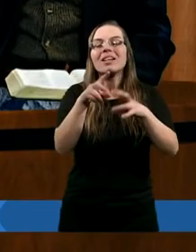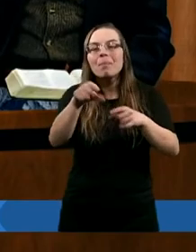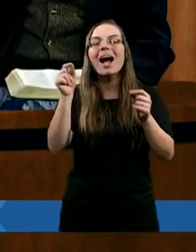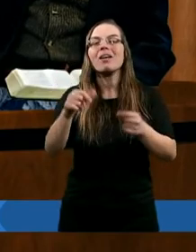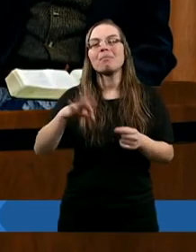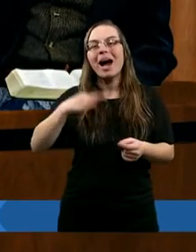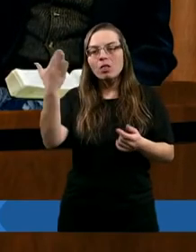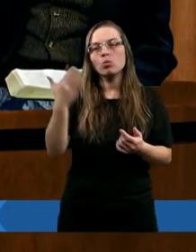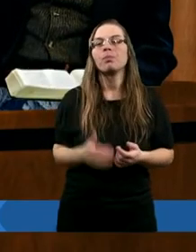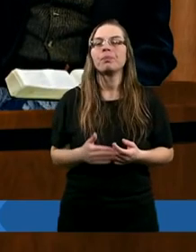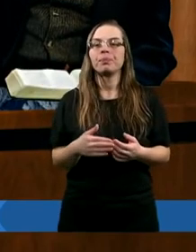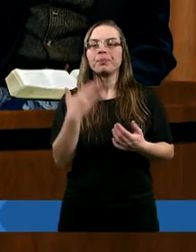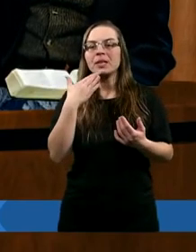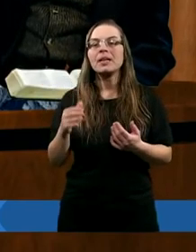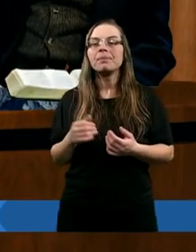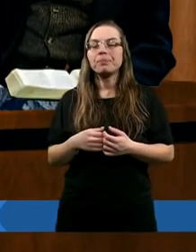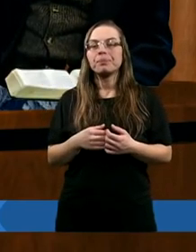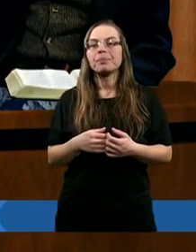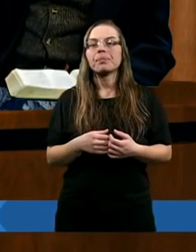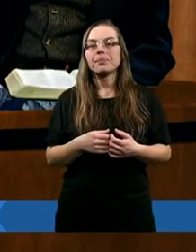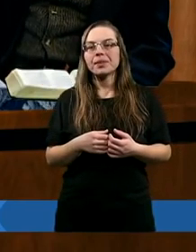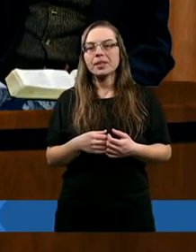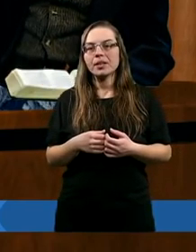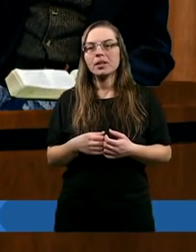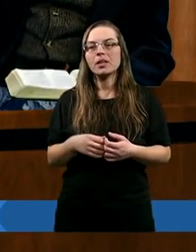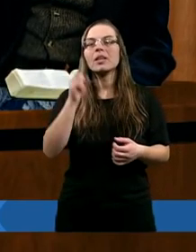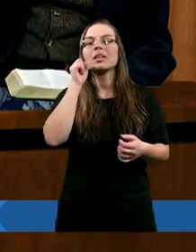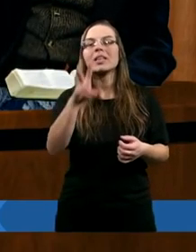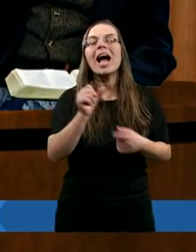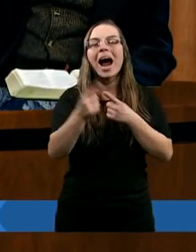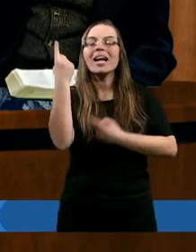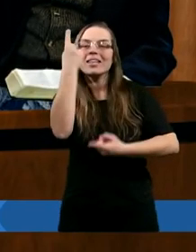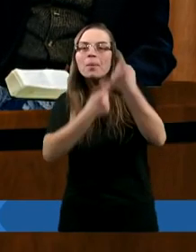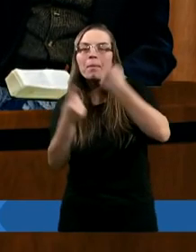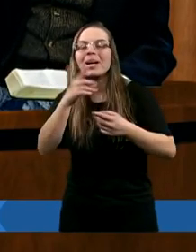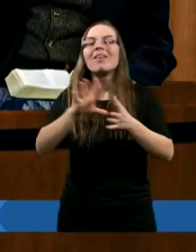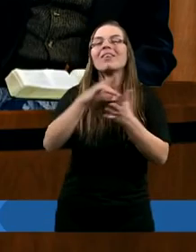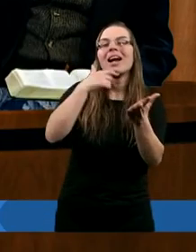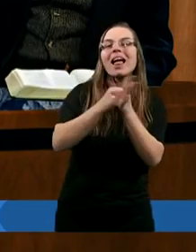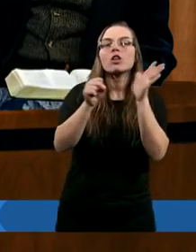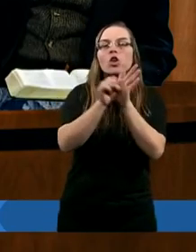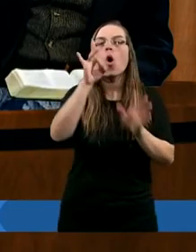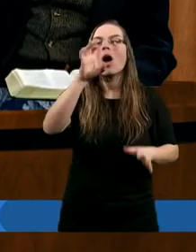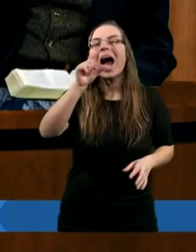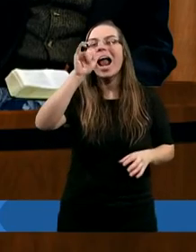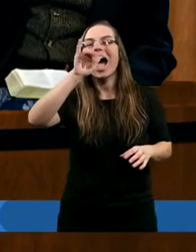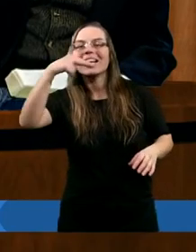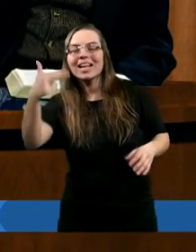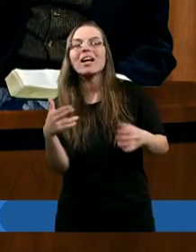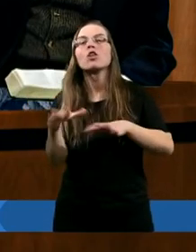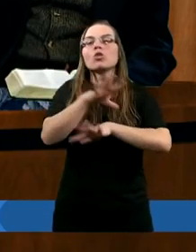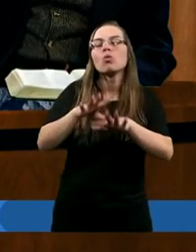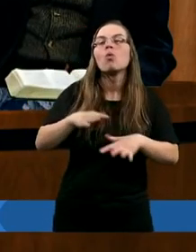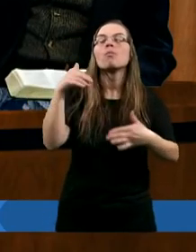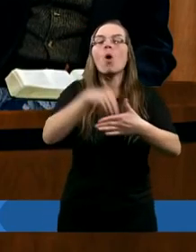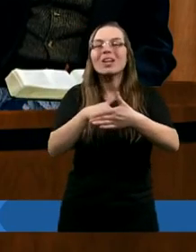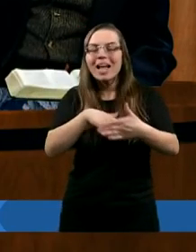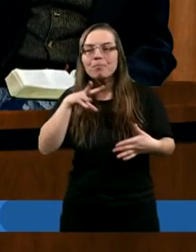spisane. Dziękuję bardzo. Proszę. Taka jest myśl, liście do Galacjan. Według Ducha